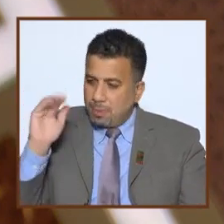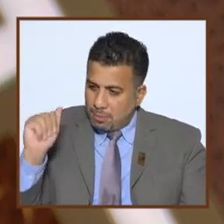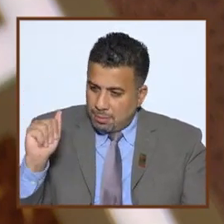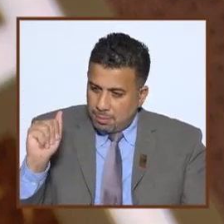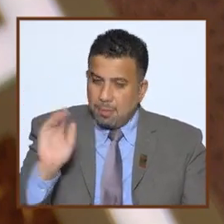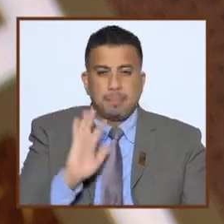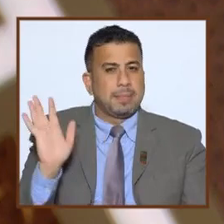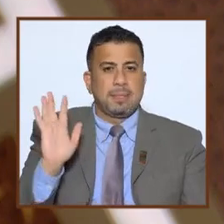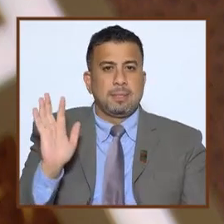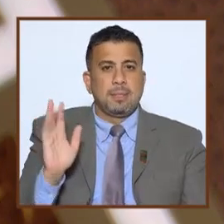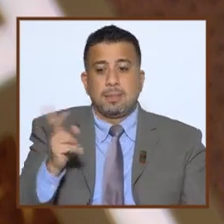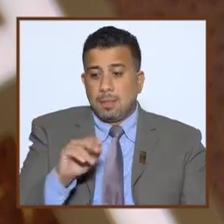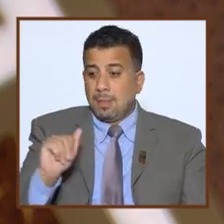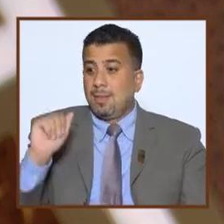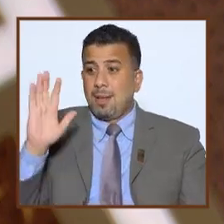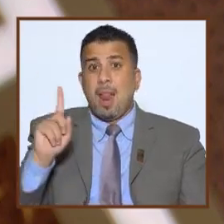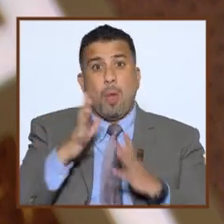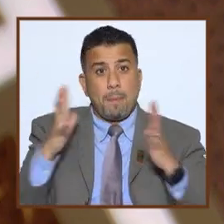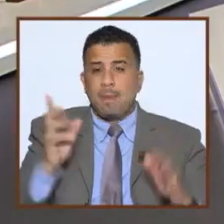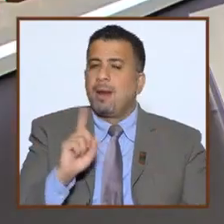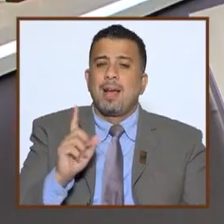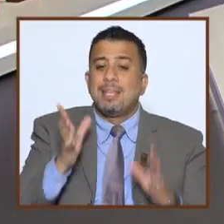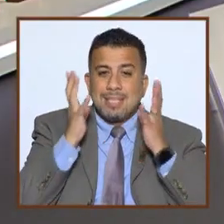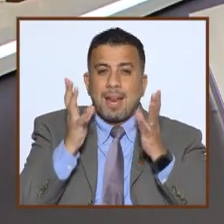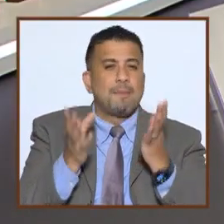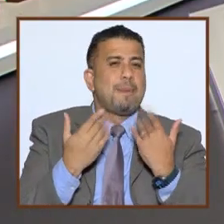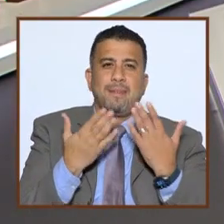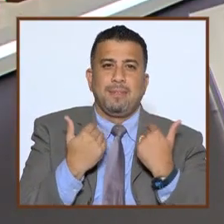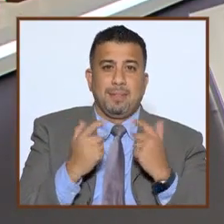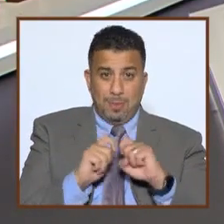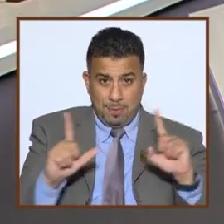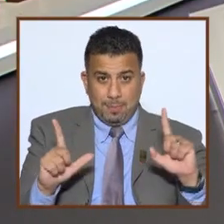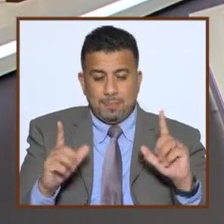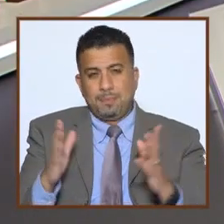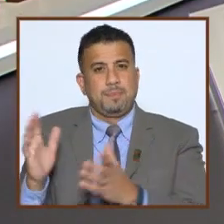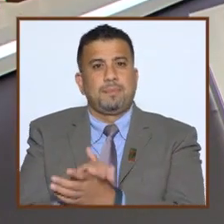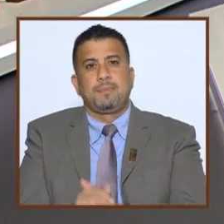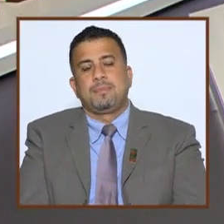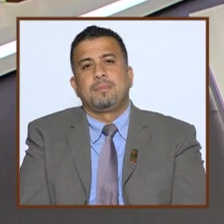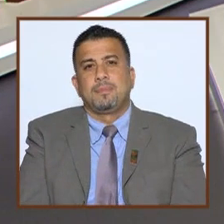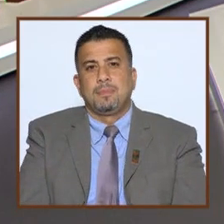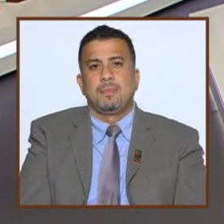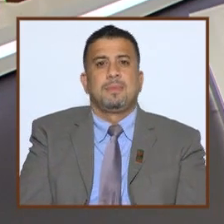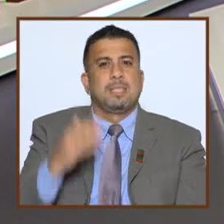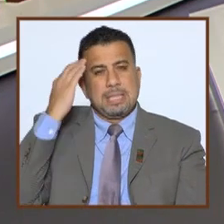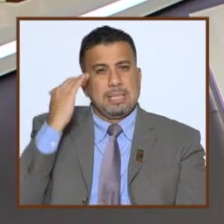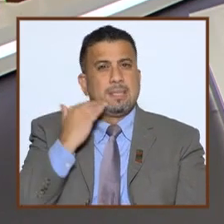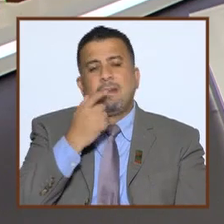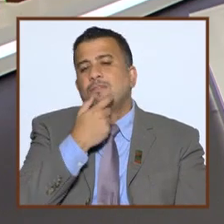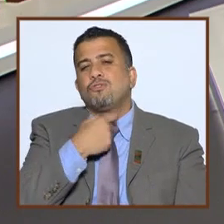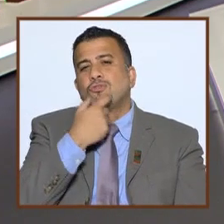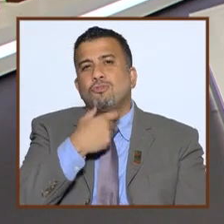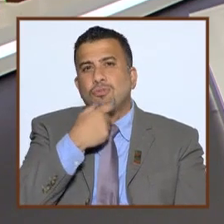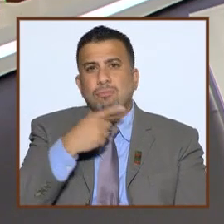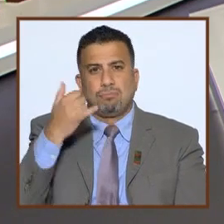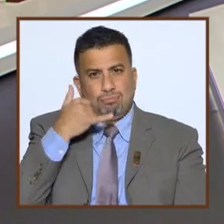الصلاه لان انت لست في الصلاه بارك الله فيك يا ام احمد ام احمد من الفجيره بارك الله فيها تسال